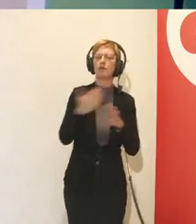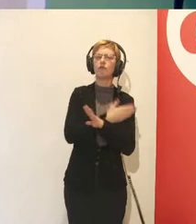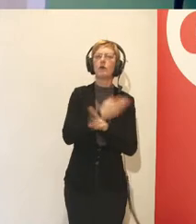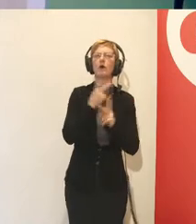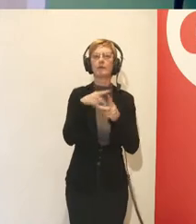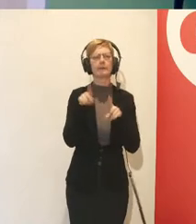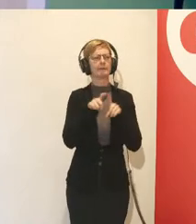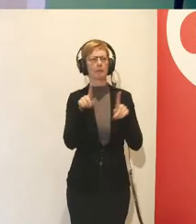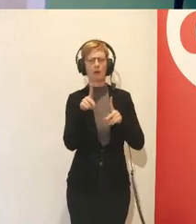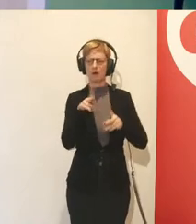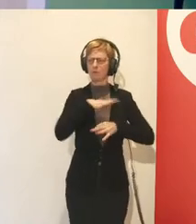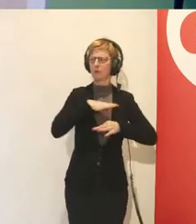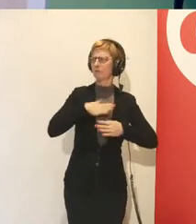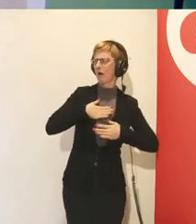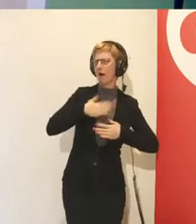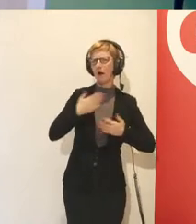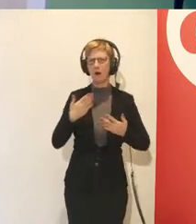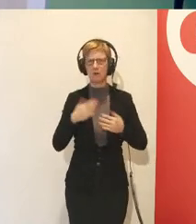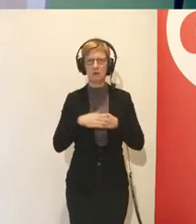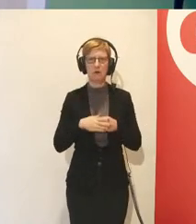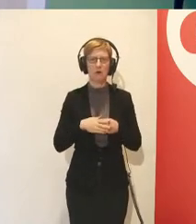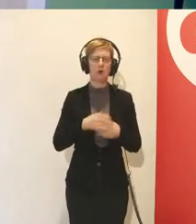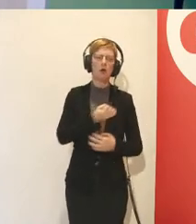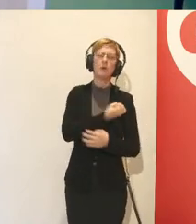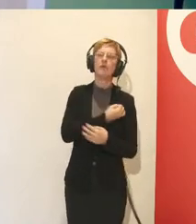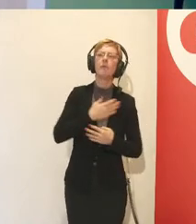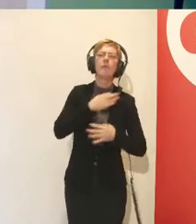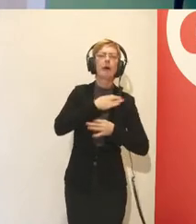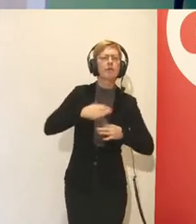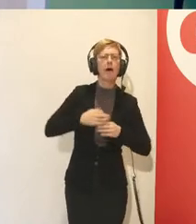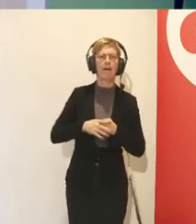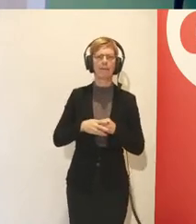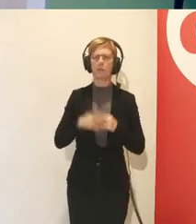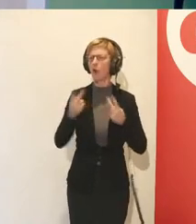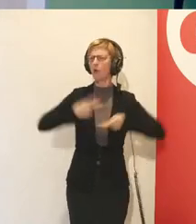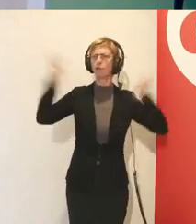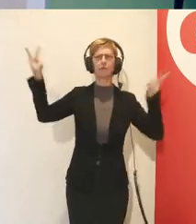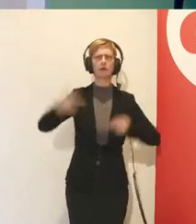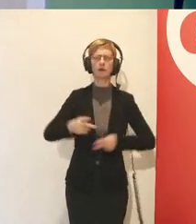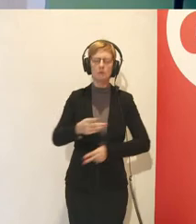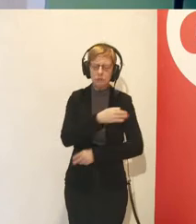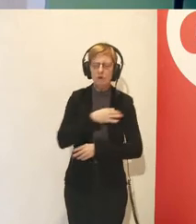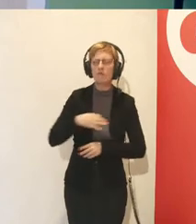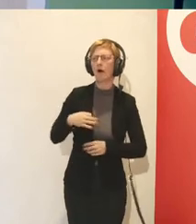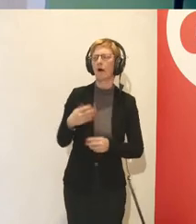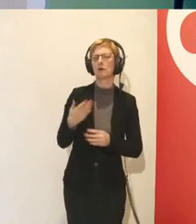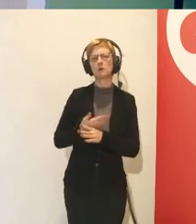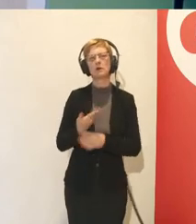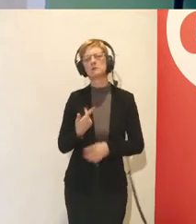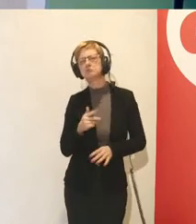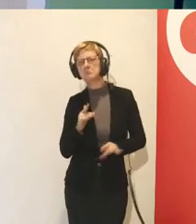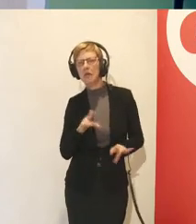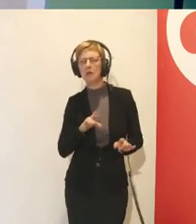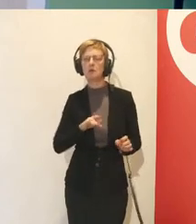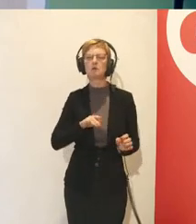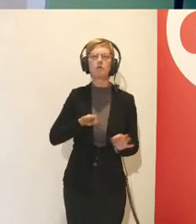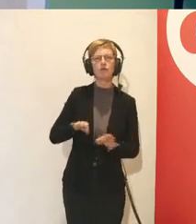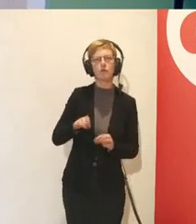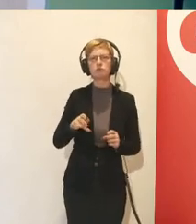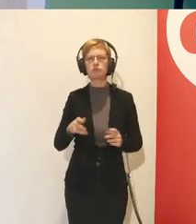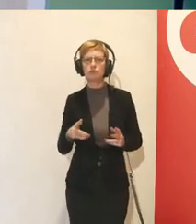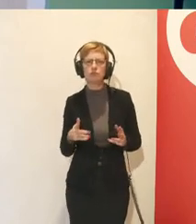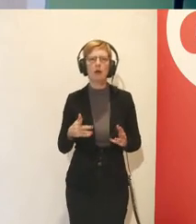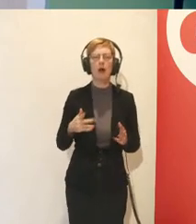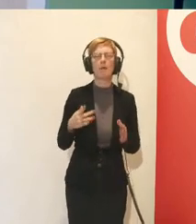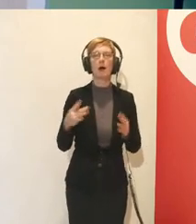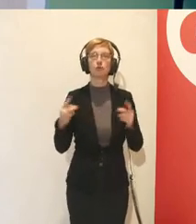themenwagen ob jemand jetzt sich impfen lässt oder nicht das war vielleicht auch gut aber das war ja dann ja oft vielleicht auch keinen streit